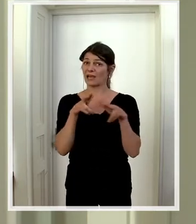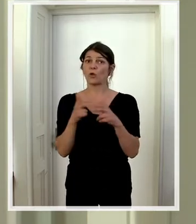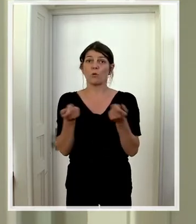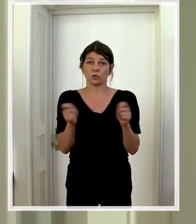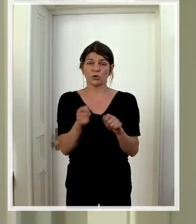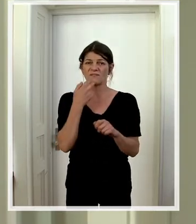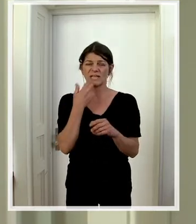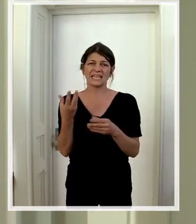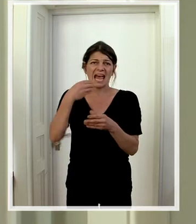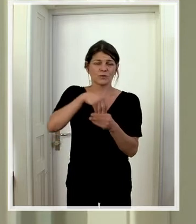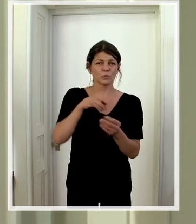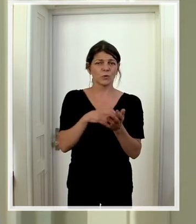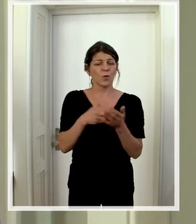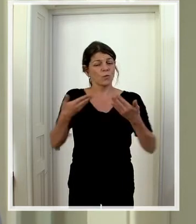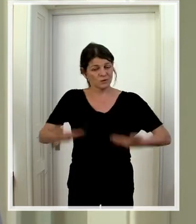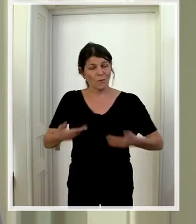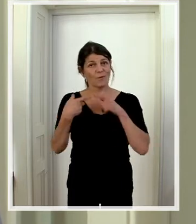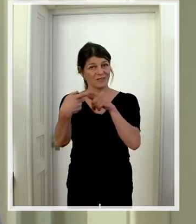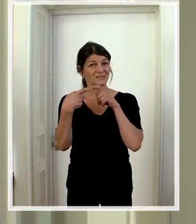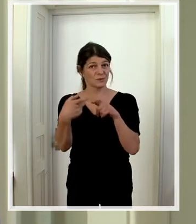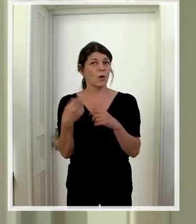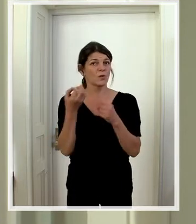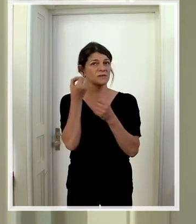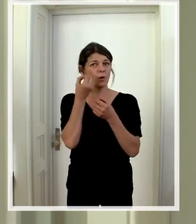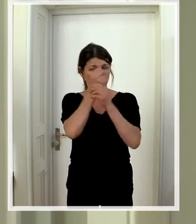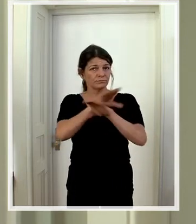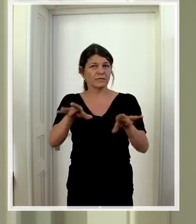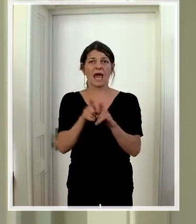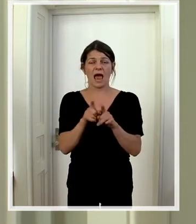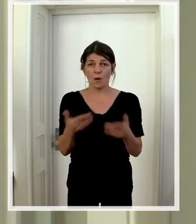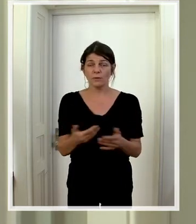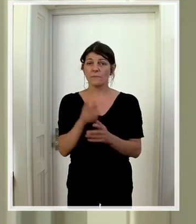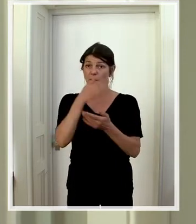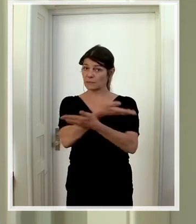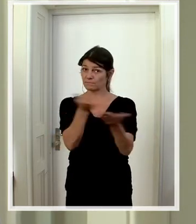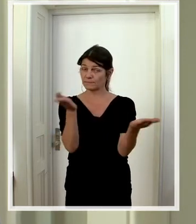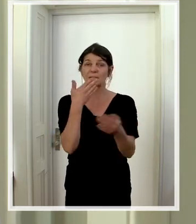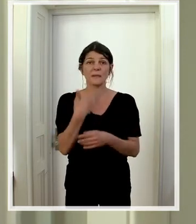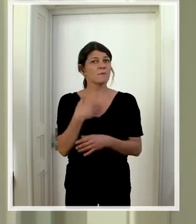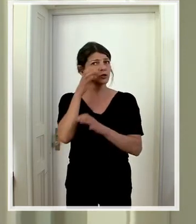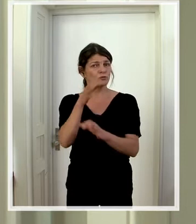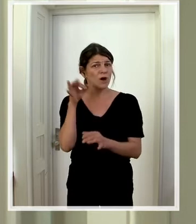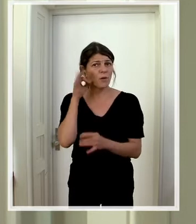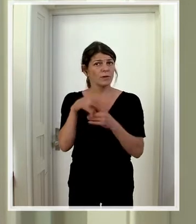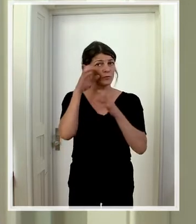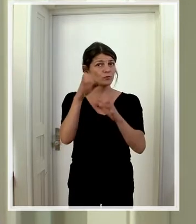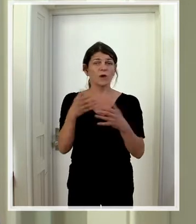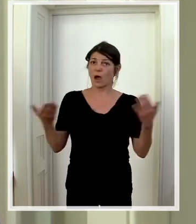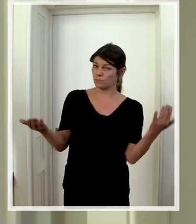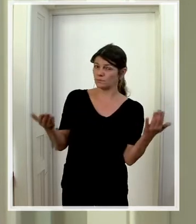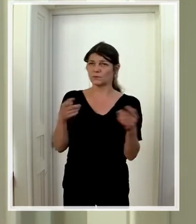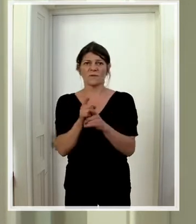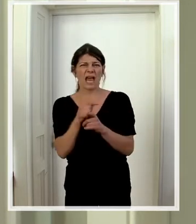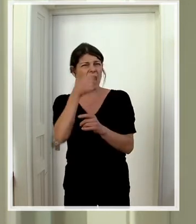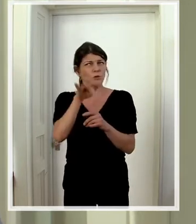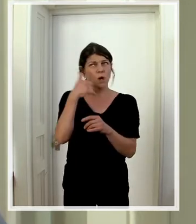zusätzlich so eine kontradiktorische Diskussionssendung macht, damit Sie, liebe Zuschauerinnen und Zuschauer, quasi eins zu